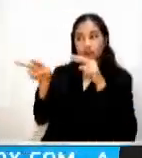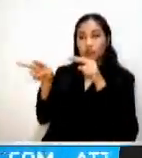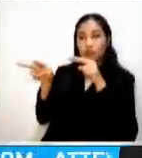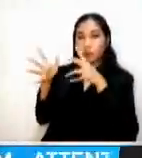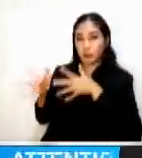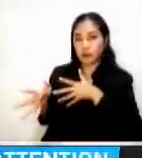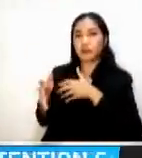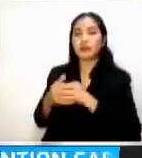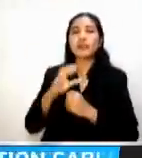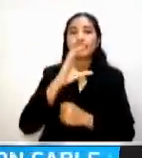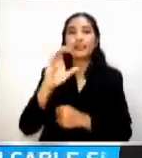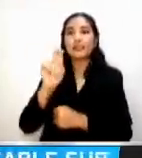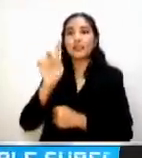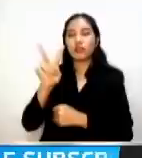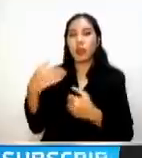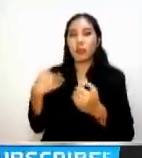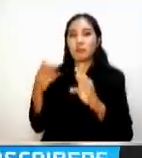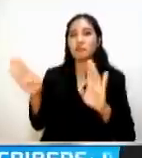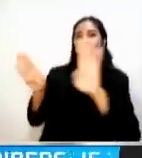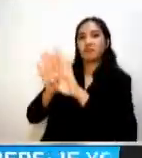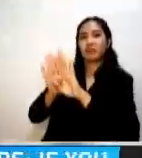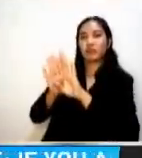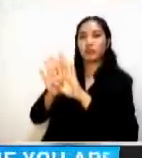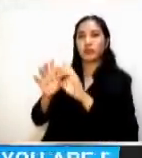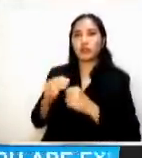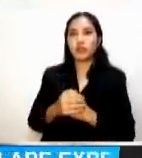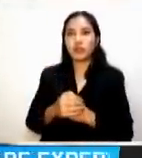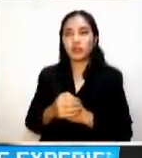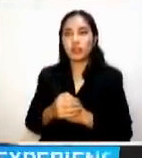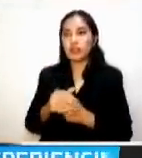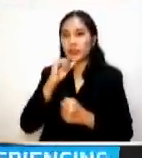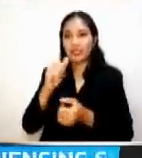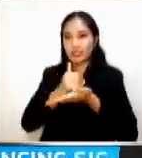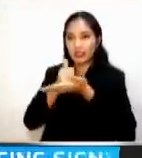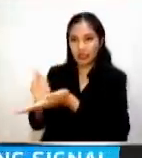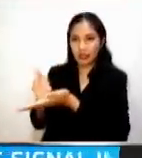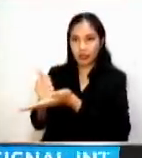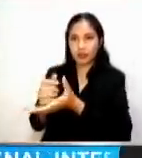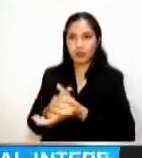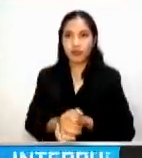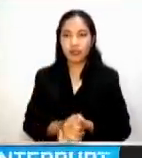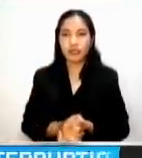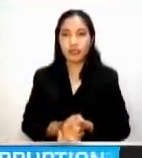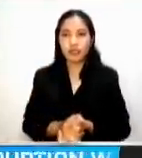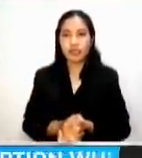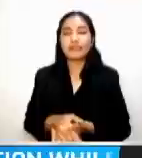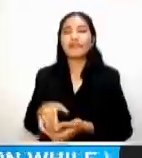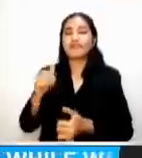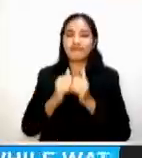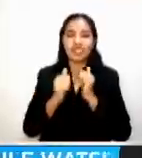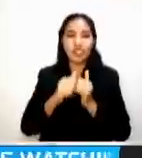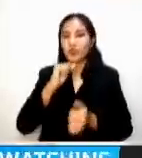pang pinagsarahan ng doorman si Carey imbis na tulungan. Malinaw raw na di sumunod sa emergency and